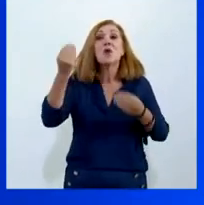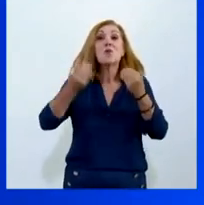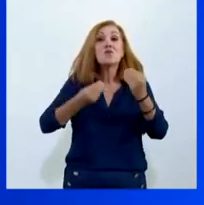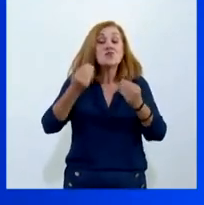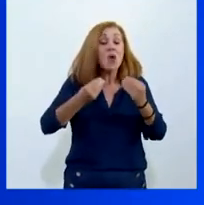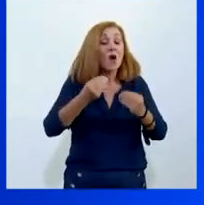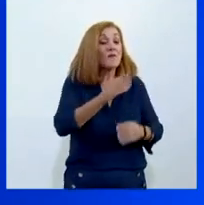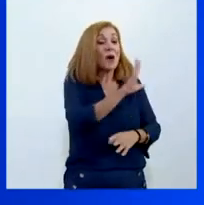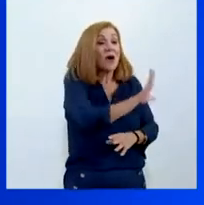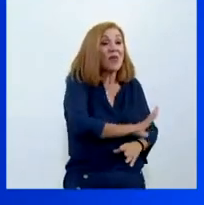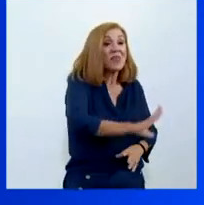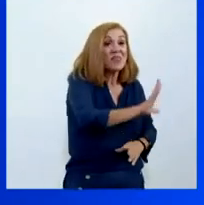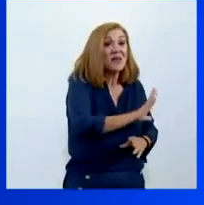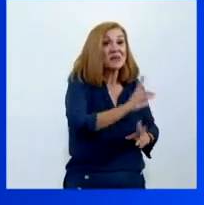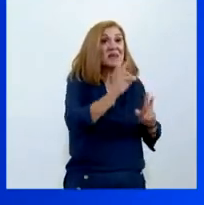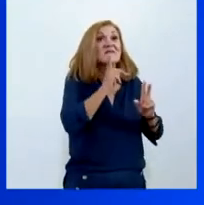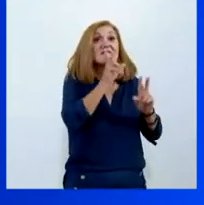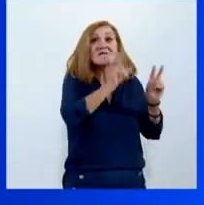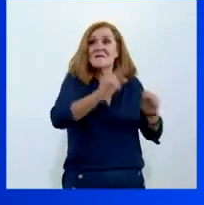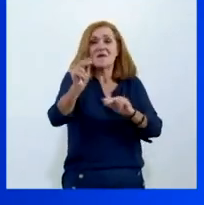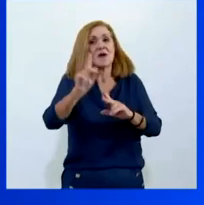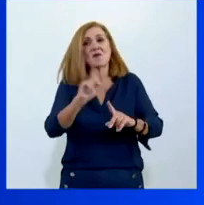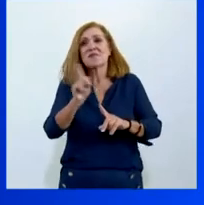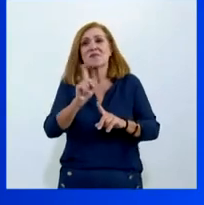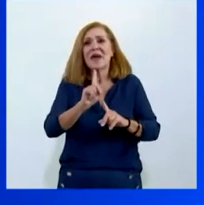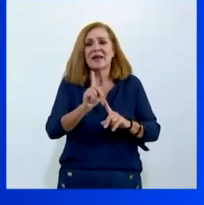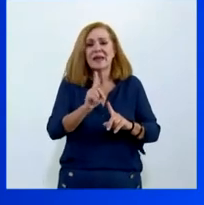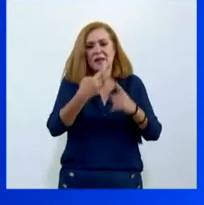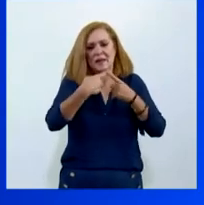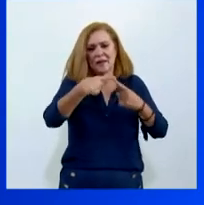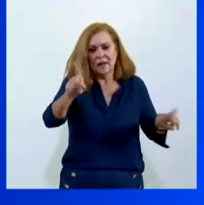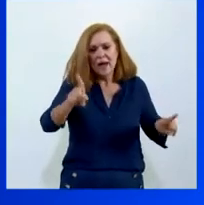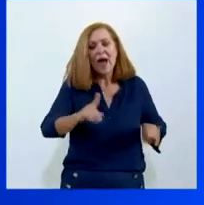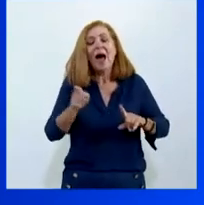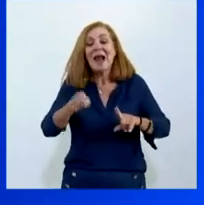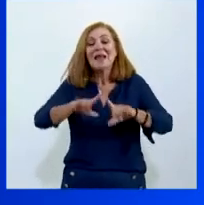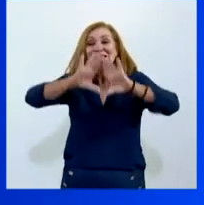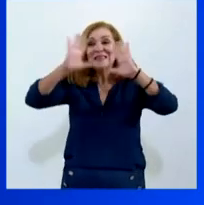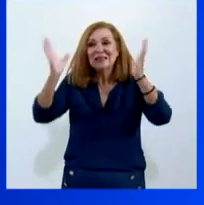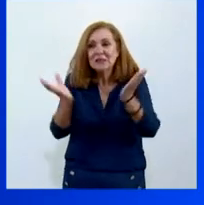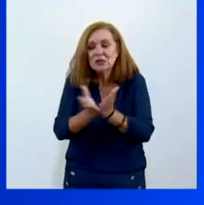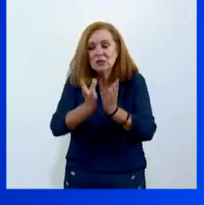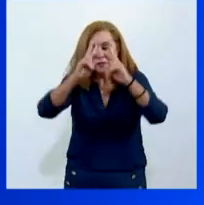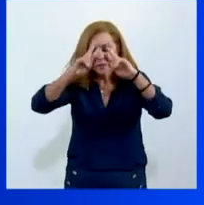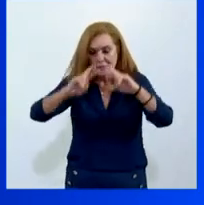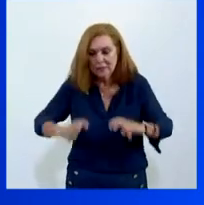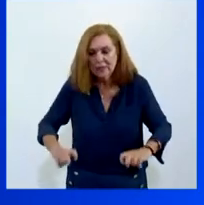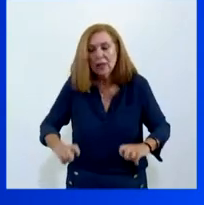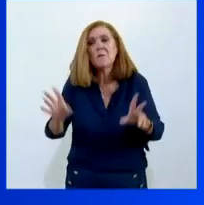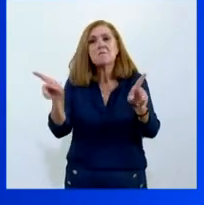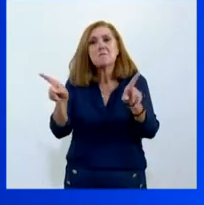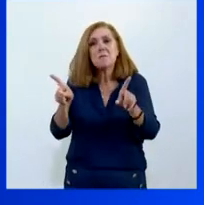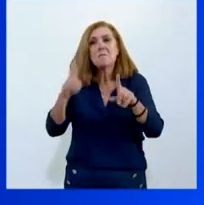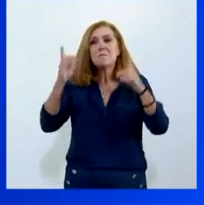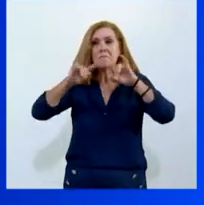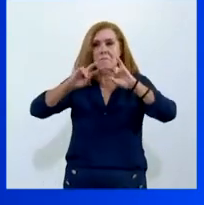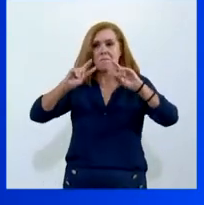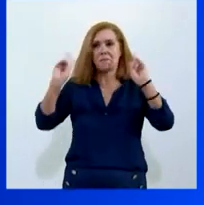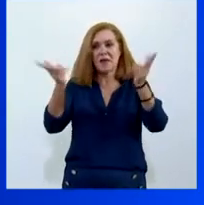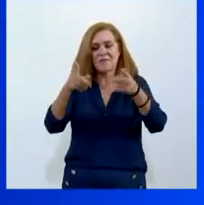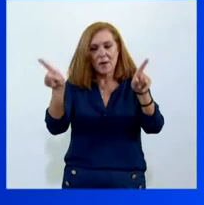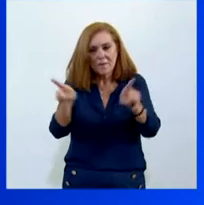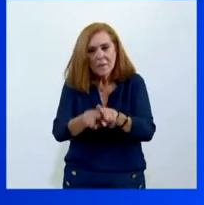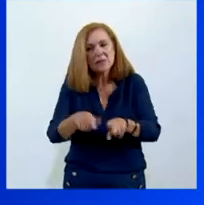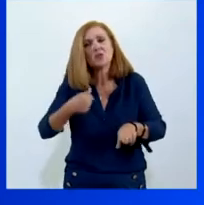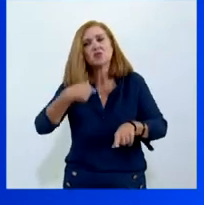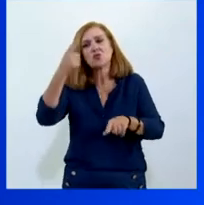στην ίδια έκταση, όμως μια συνολική προσέγγιση σε συνεργασία με την περιφέρεια κρίνω ότι είναι